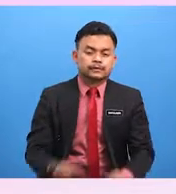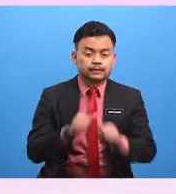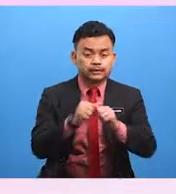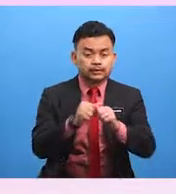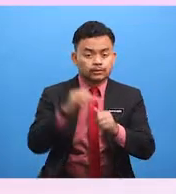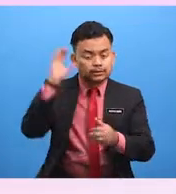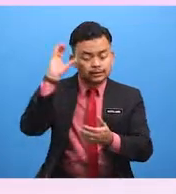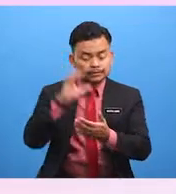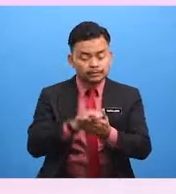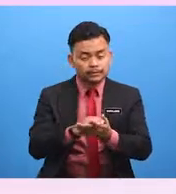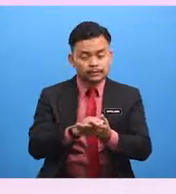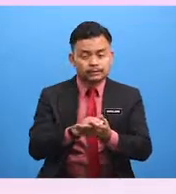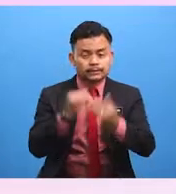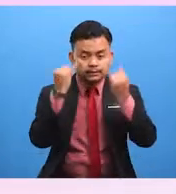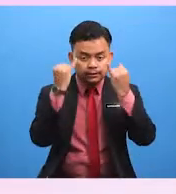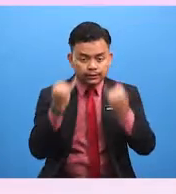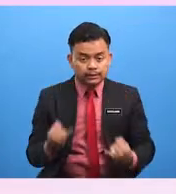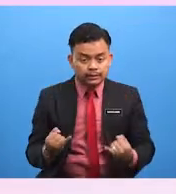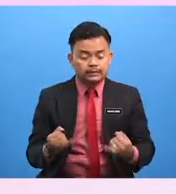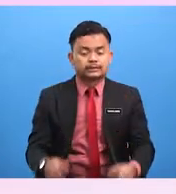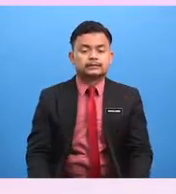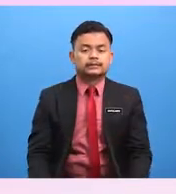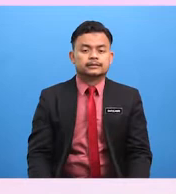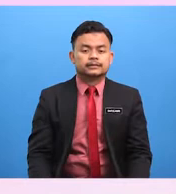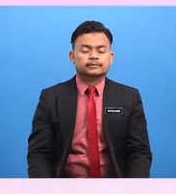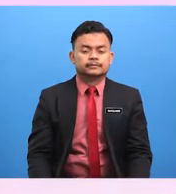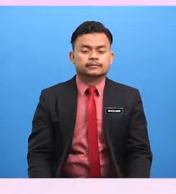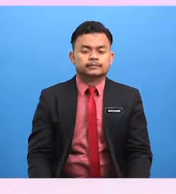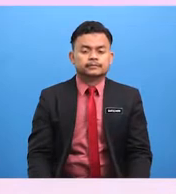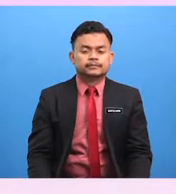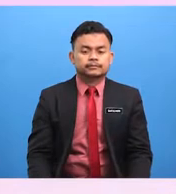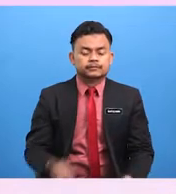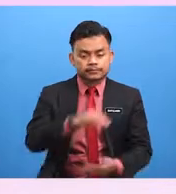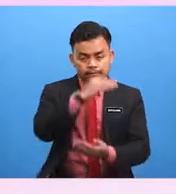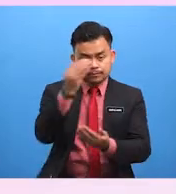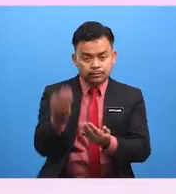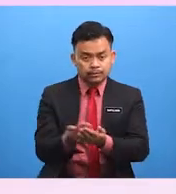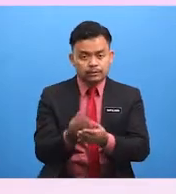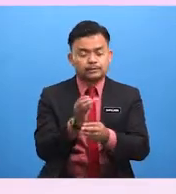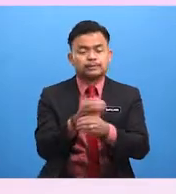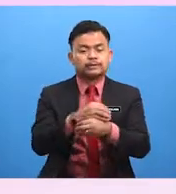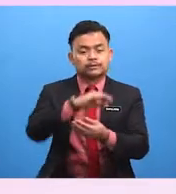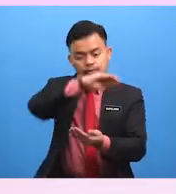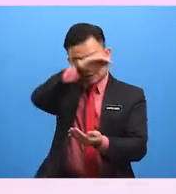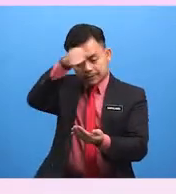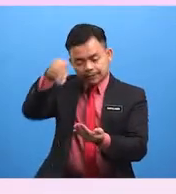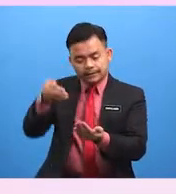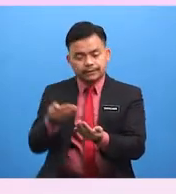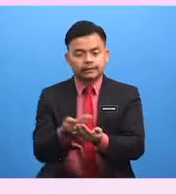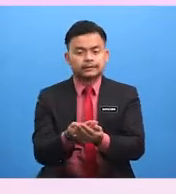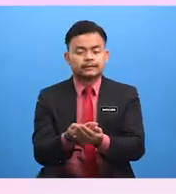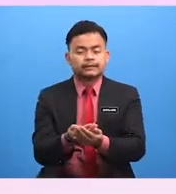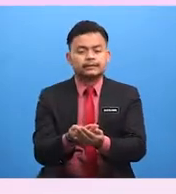Berdasarkan gambar, jelas menunjukkan bola berbentuk sfera lebih mudah bergolek